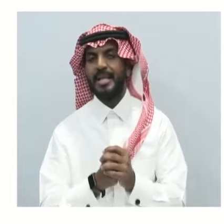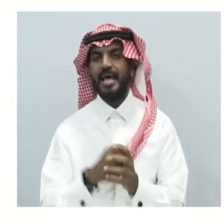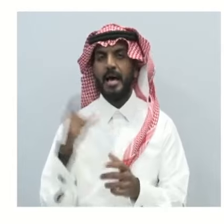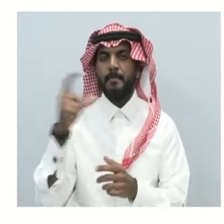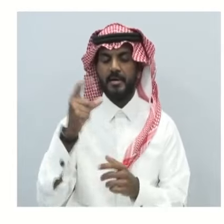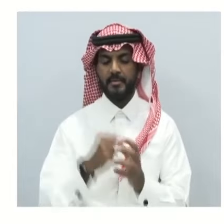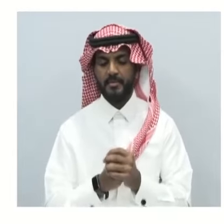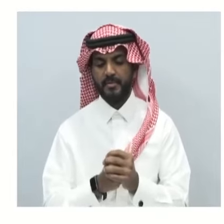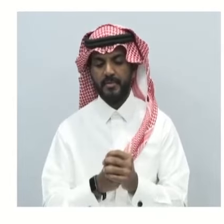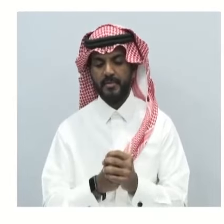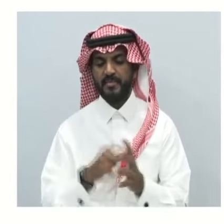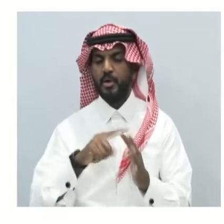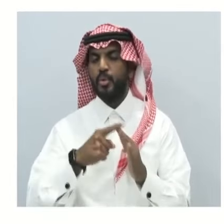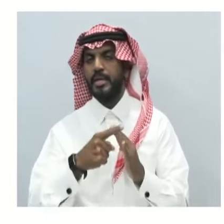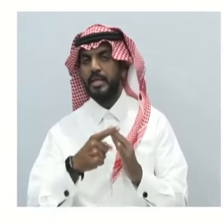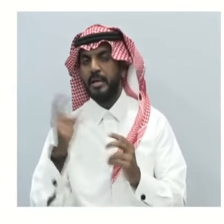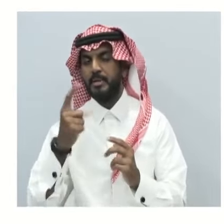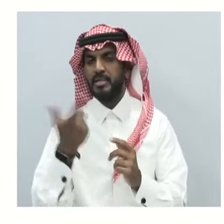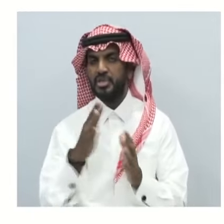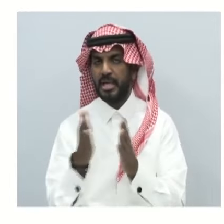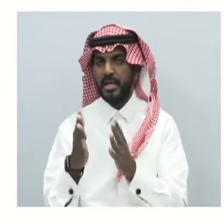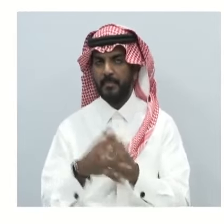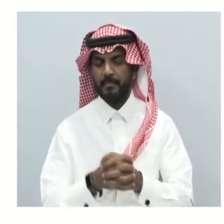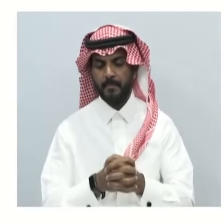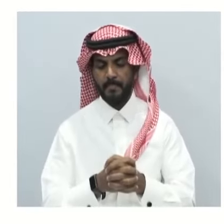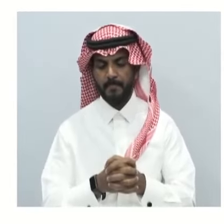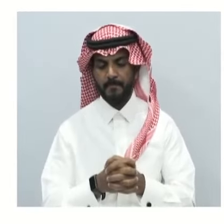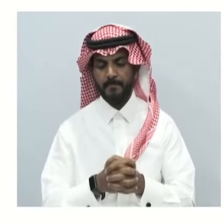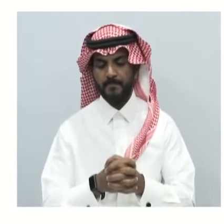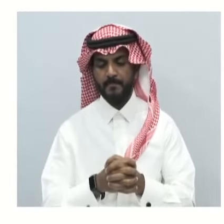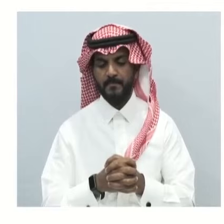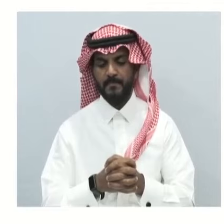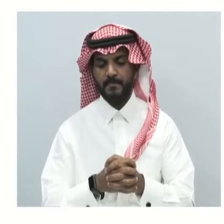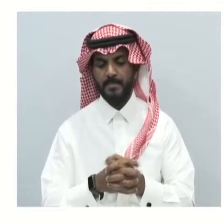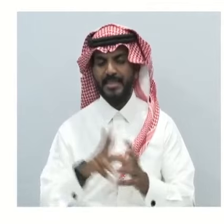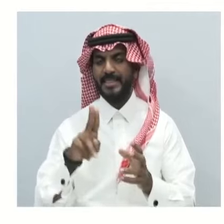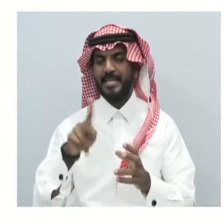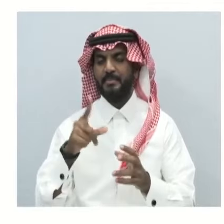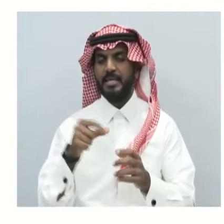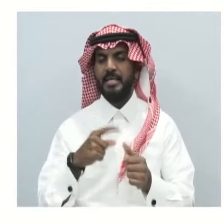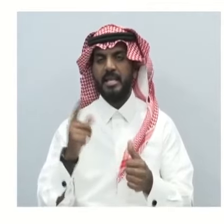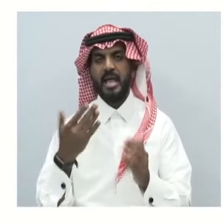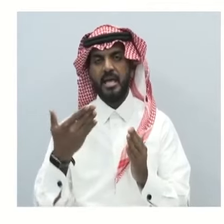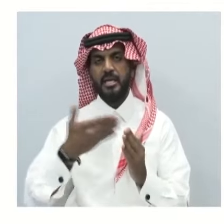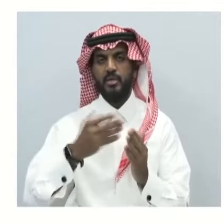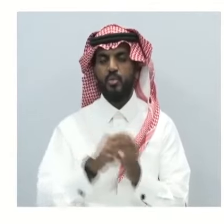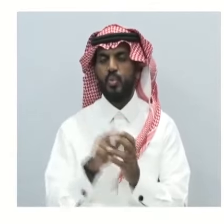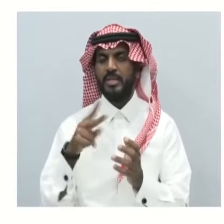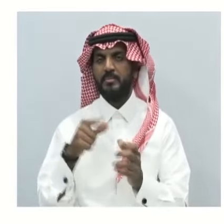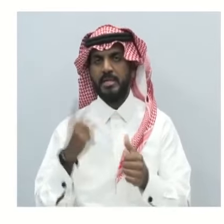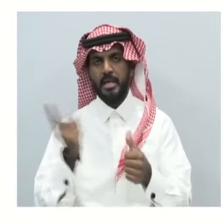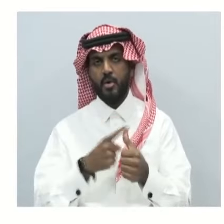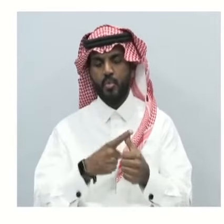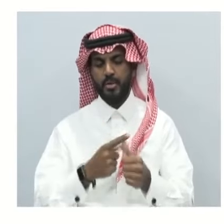في طورين من اطوار القمر عندما يكون القمر في هذين الطورين وهما التربيع الاخير او حتى